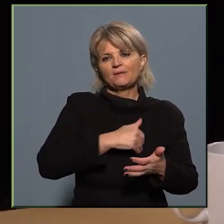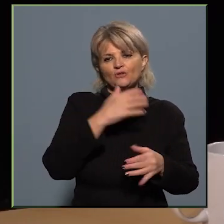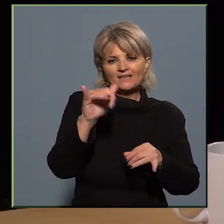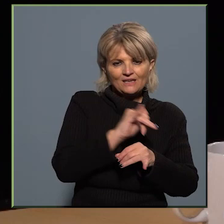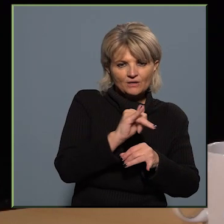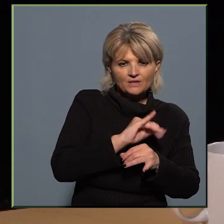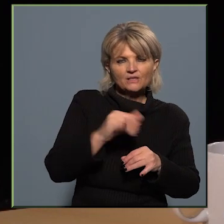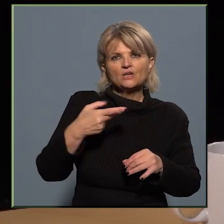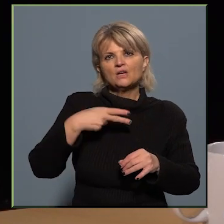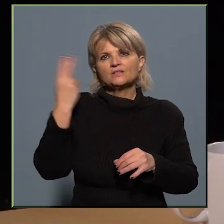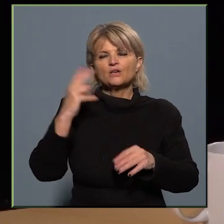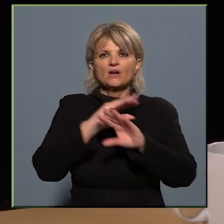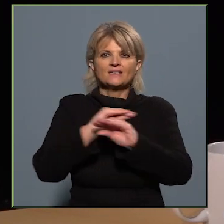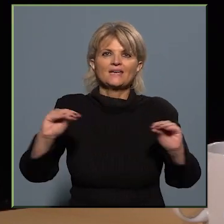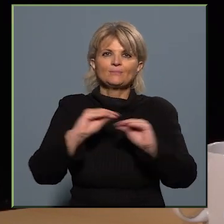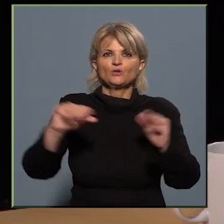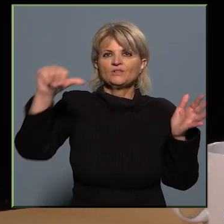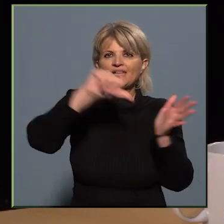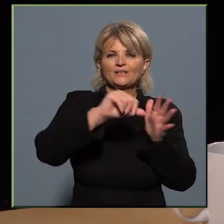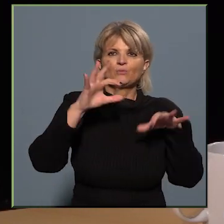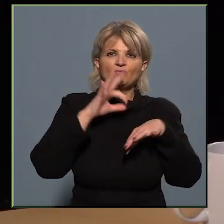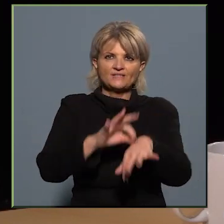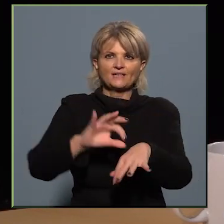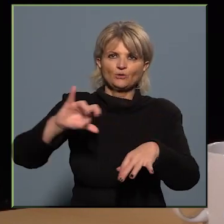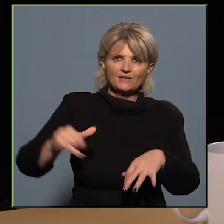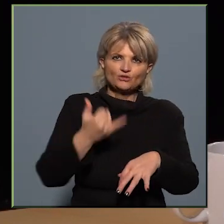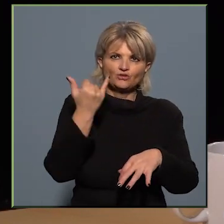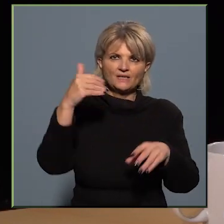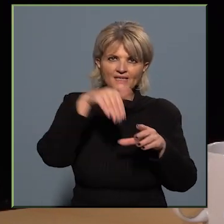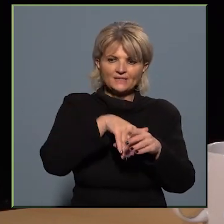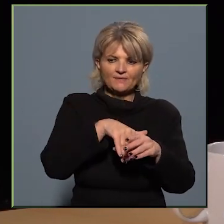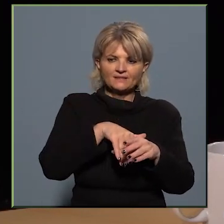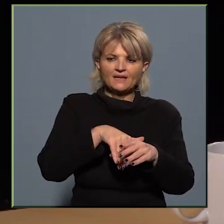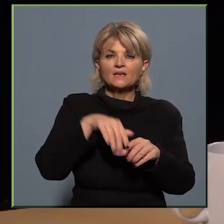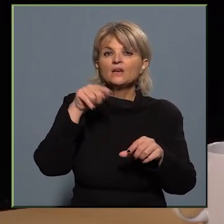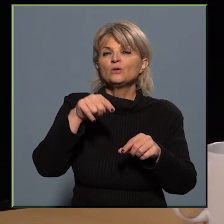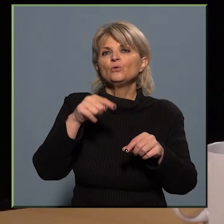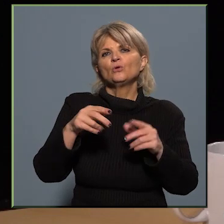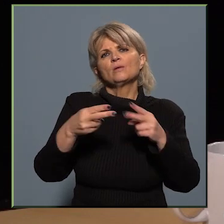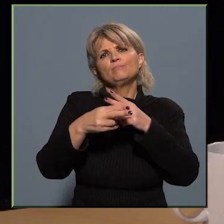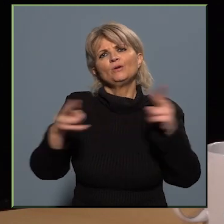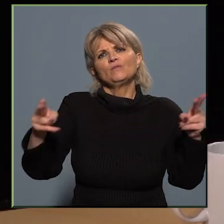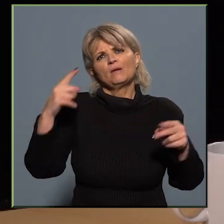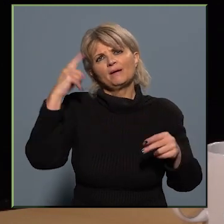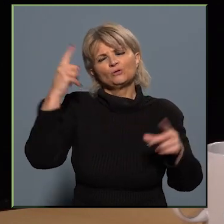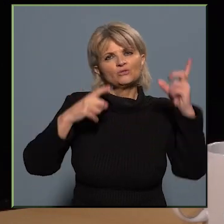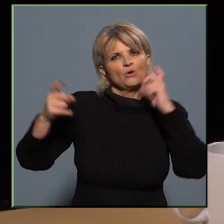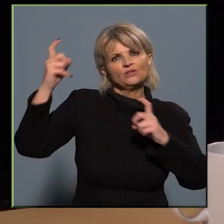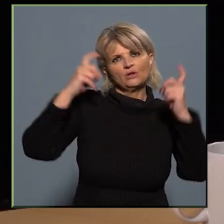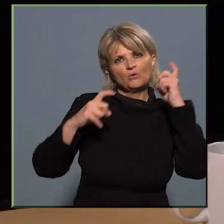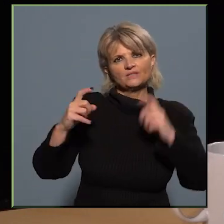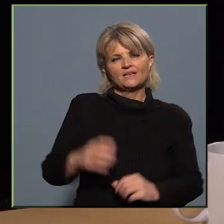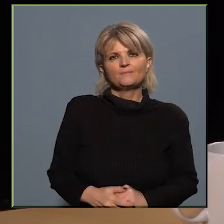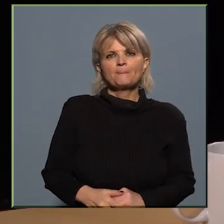szakképző centrumok vezetői is, hiszen ők kicsit tágabb körben gondolkodnak, és a centrumokhoz